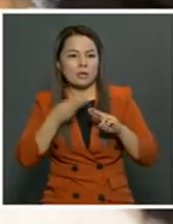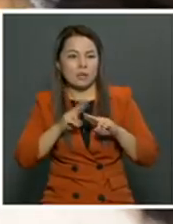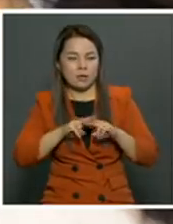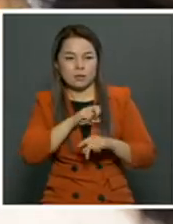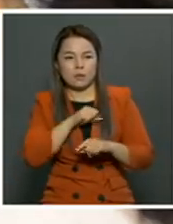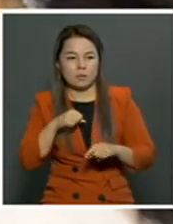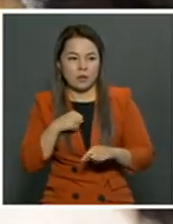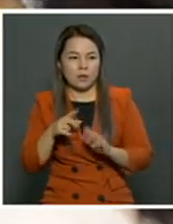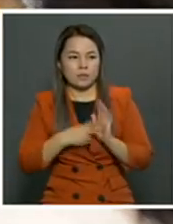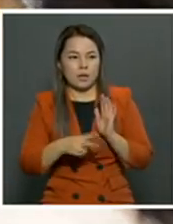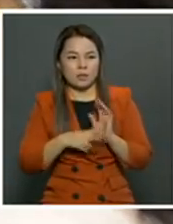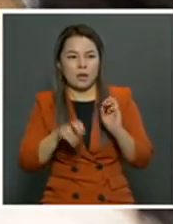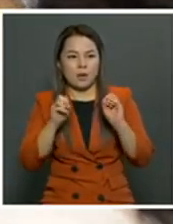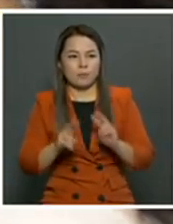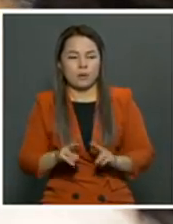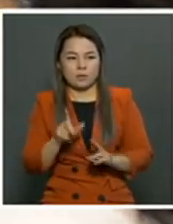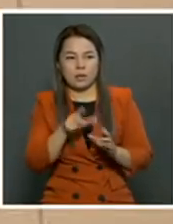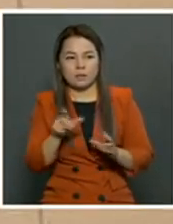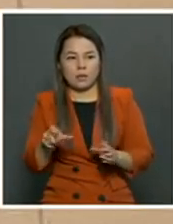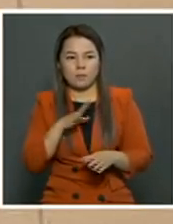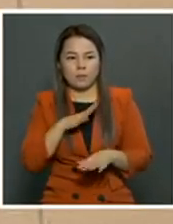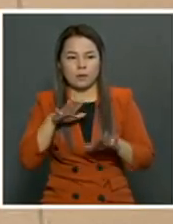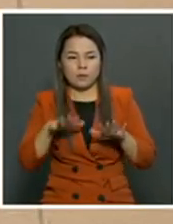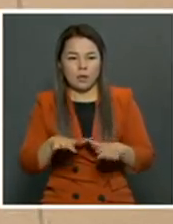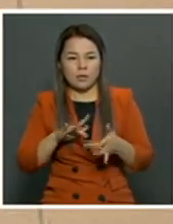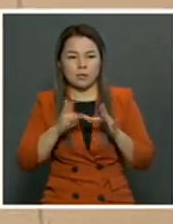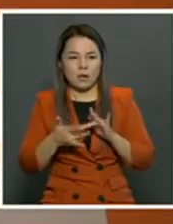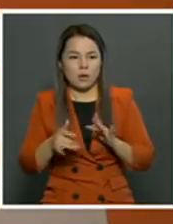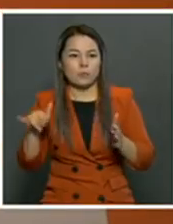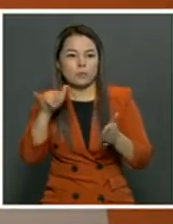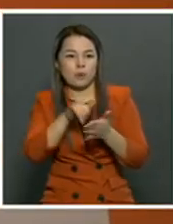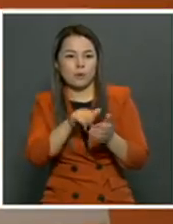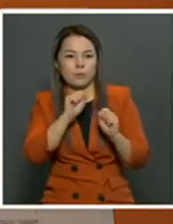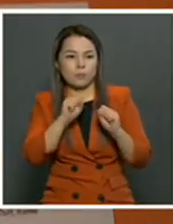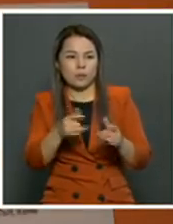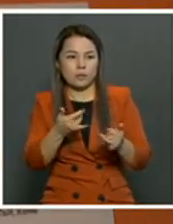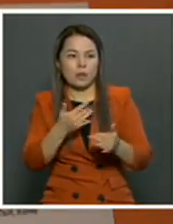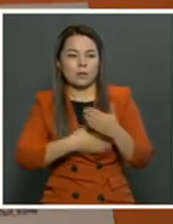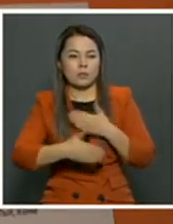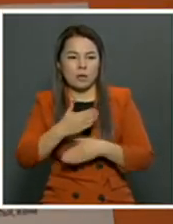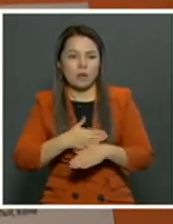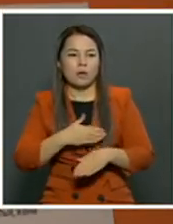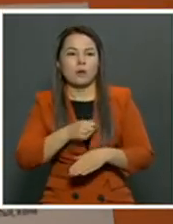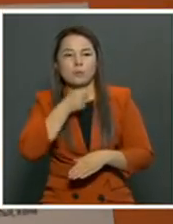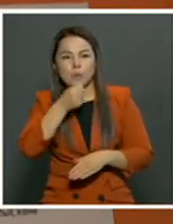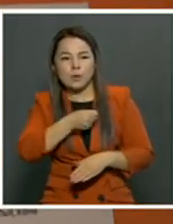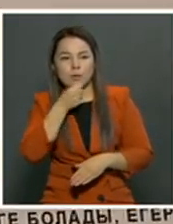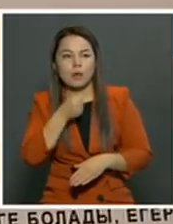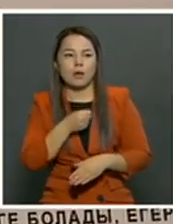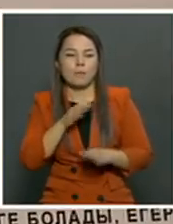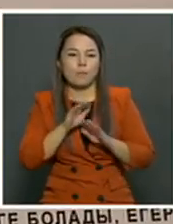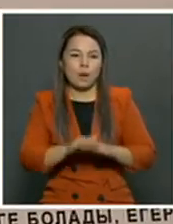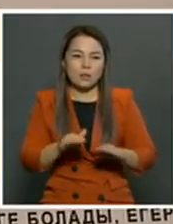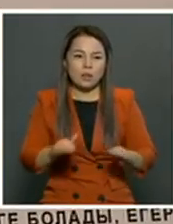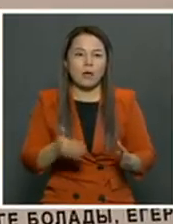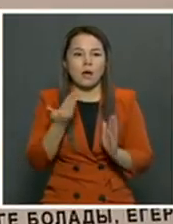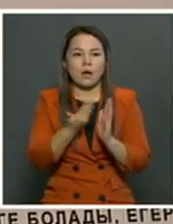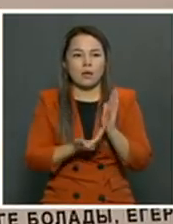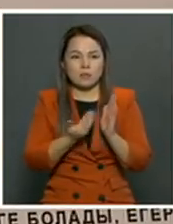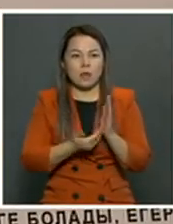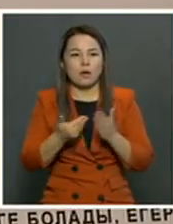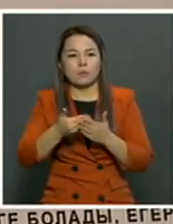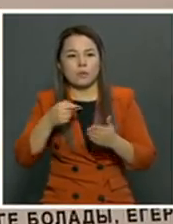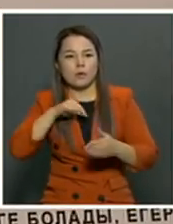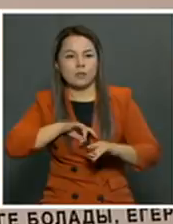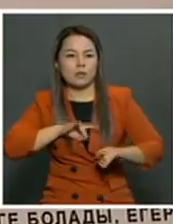70 маман жұмылған COVID-19 ментал центр .kz сайты ересектерге, мүгедектерге, тіпті балаларға кеңес беріп, күйзелістің алдын алу